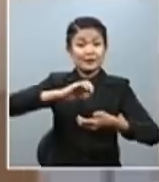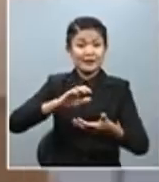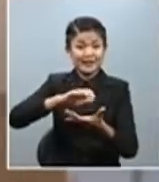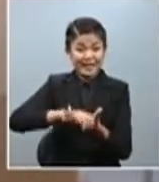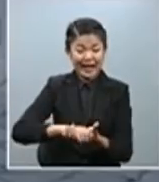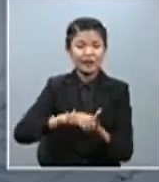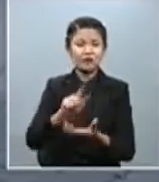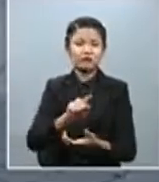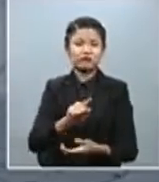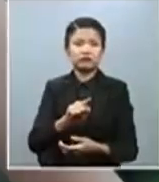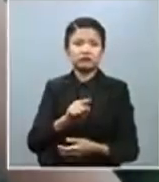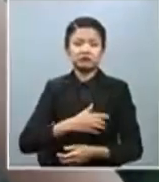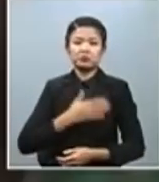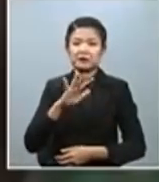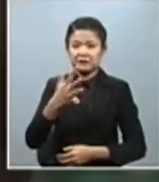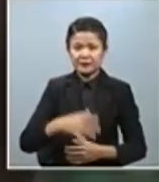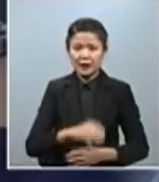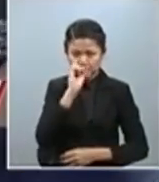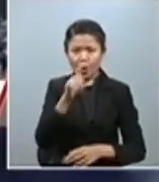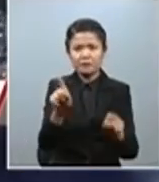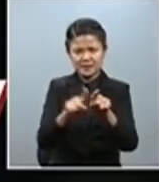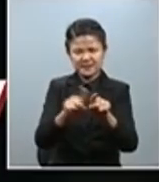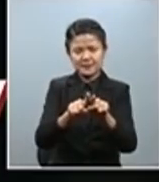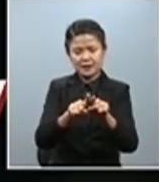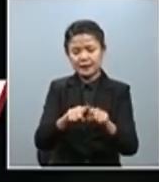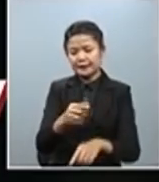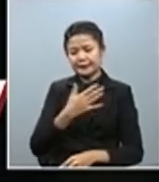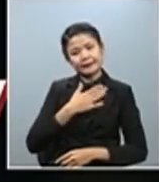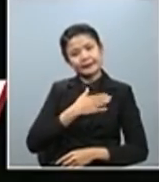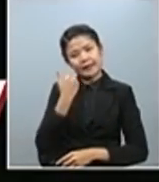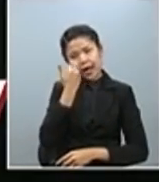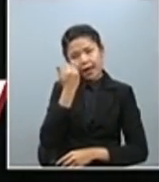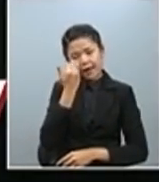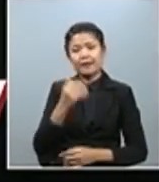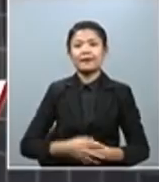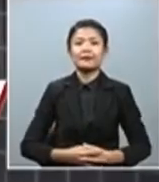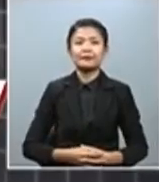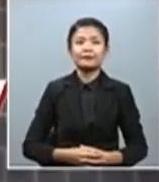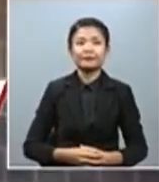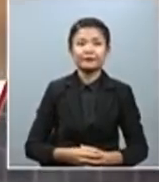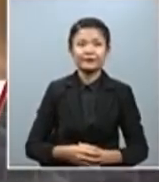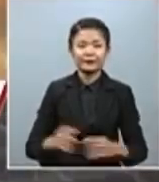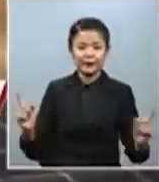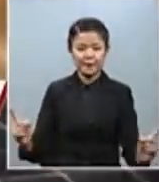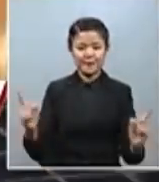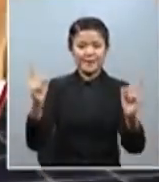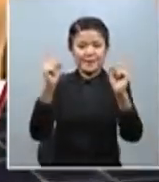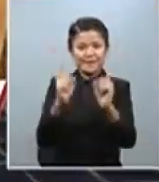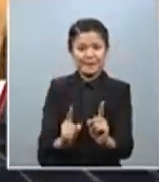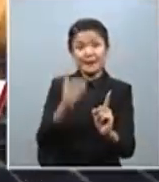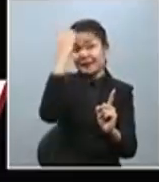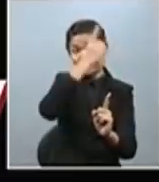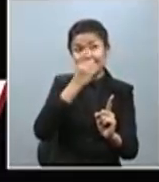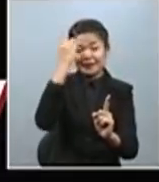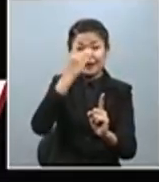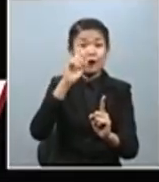จะให้คนอื่นรู้หรอก ผมก็จะบอกคุณเหมือนกันนะมันเป็นเรื่องที่อับอายที่สุดในชีวิตของผม กลับมาโคจรเจอกันอีกครั้งสำหรับสองพระนางบัวนริน